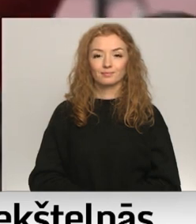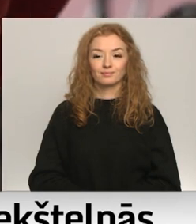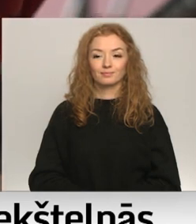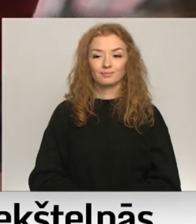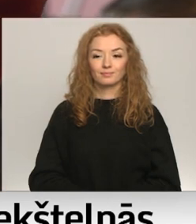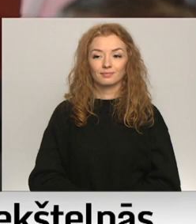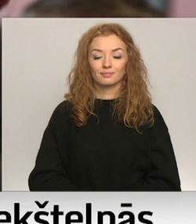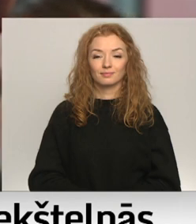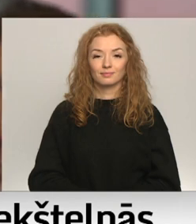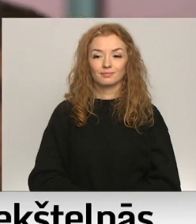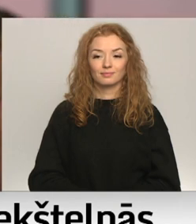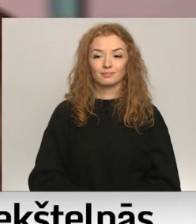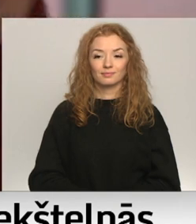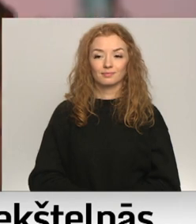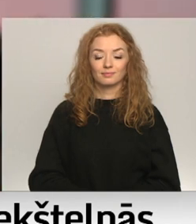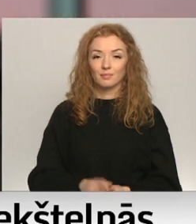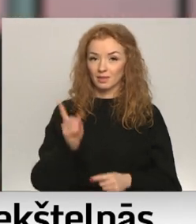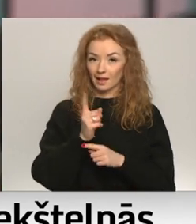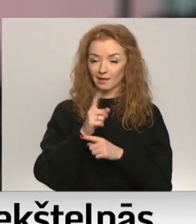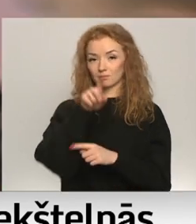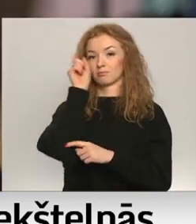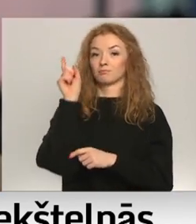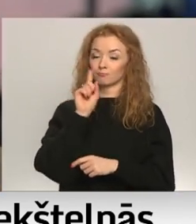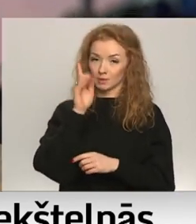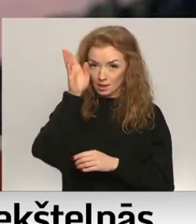Taisnes, kur tu atliecies? Neatliecies, ok?